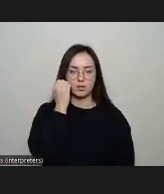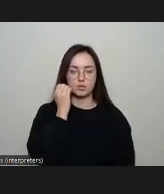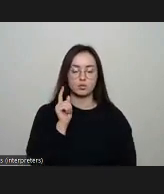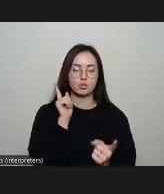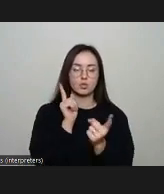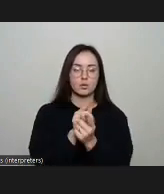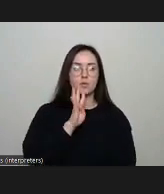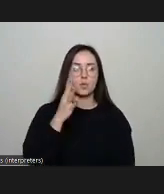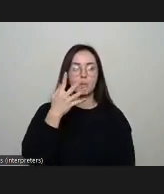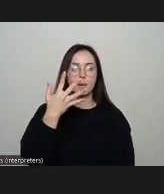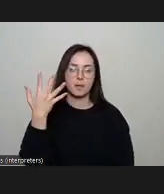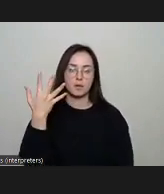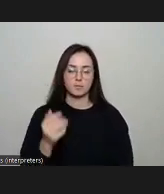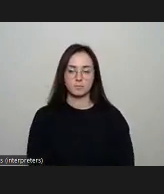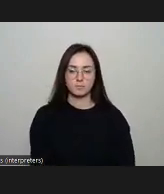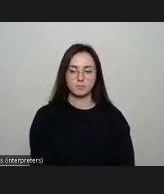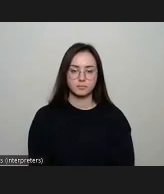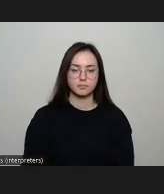be 5:05.